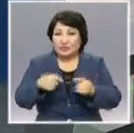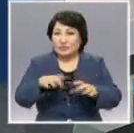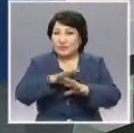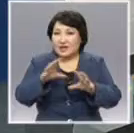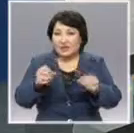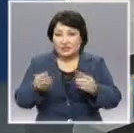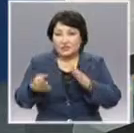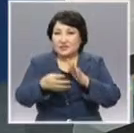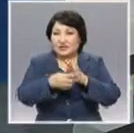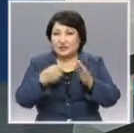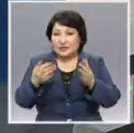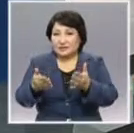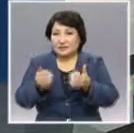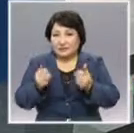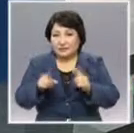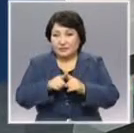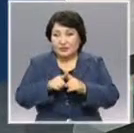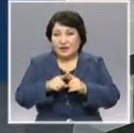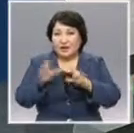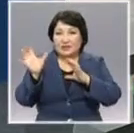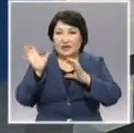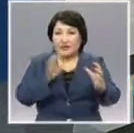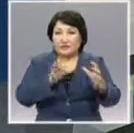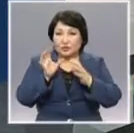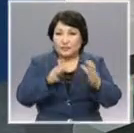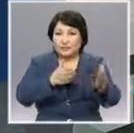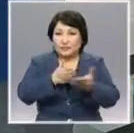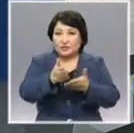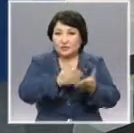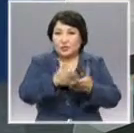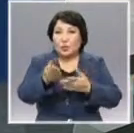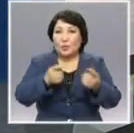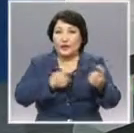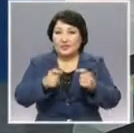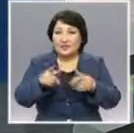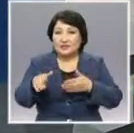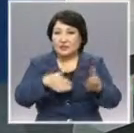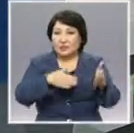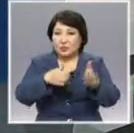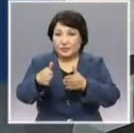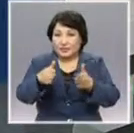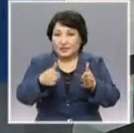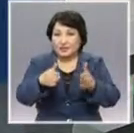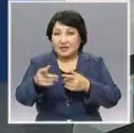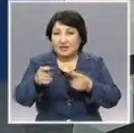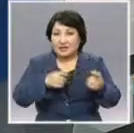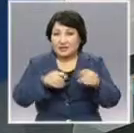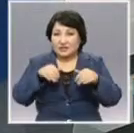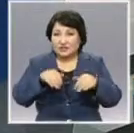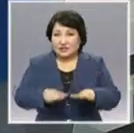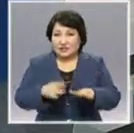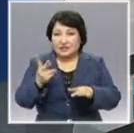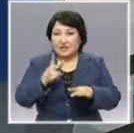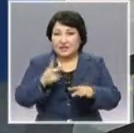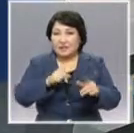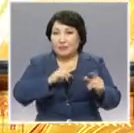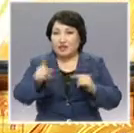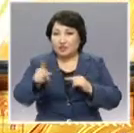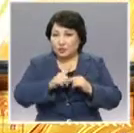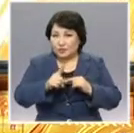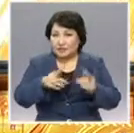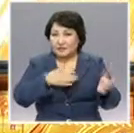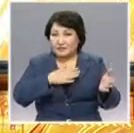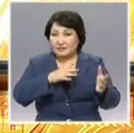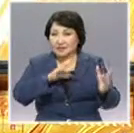уақытта автобусный маршруттың управление автомобильных дорогтармен шештік. Екі маршрут қатынау. Да, екі маршрут неғылып жатырмыз. Қазір өзіміз